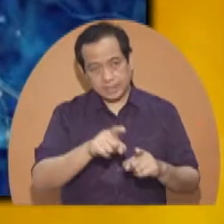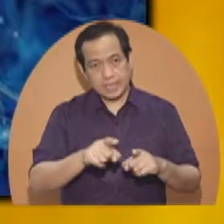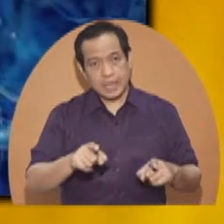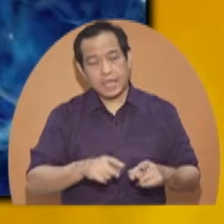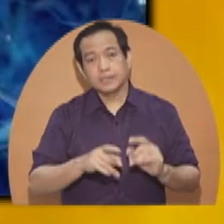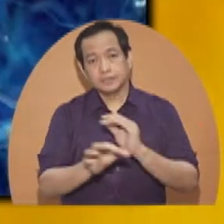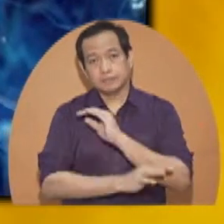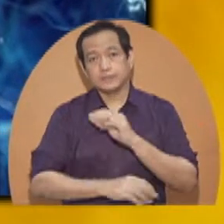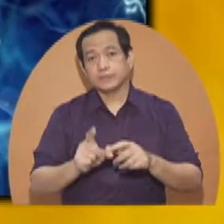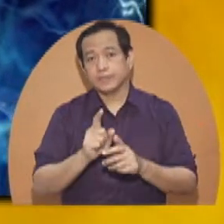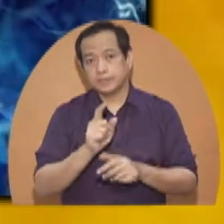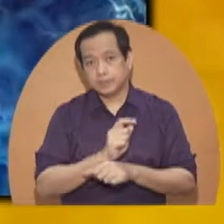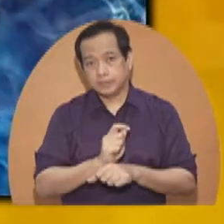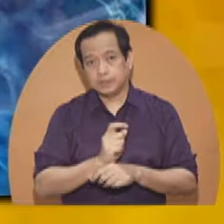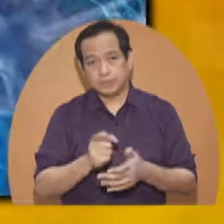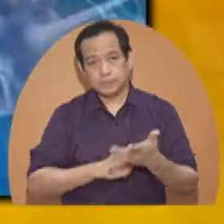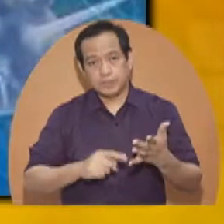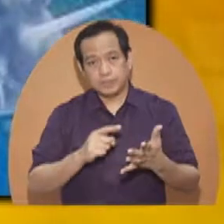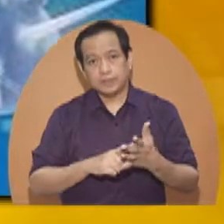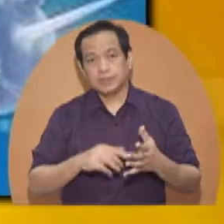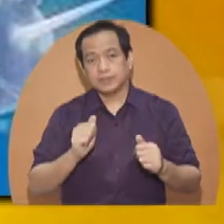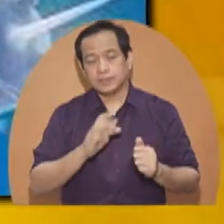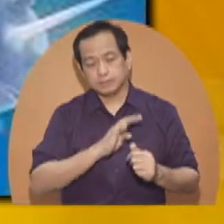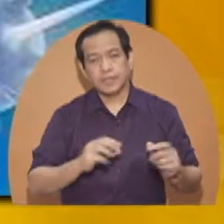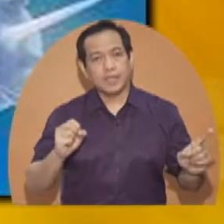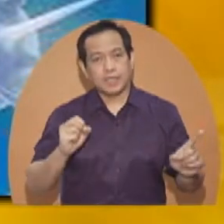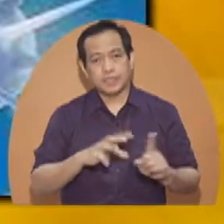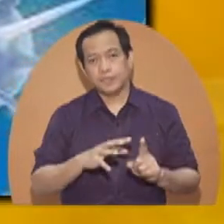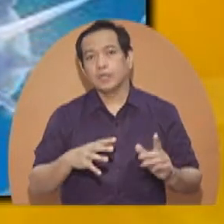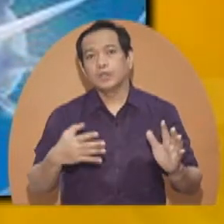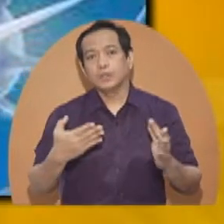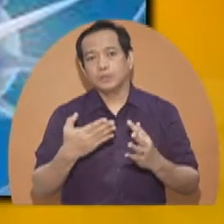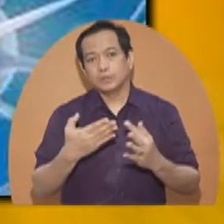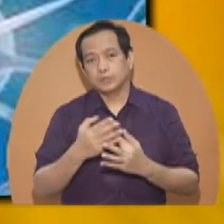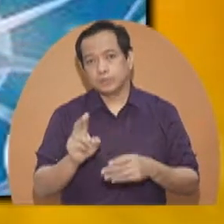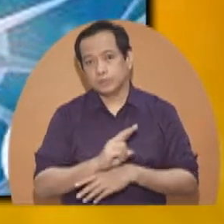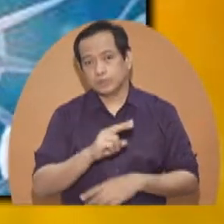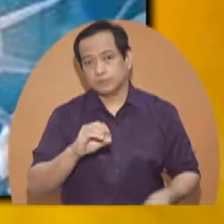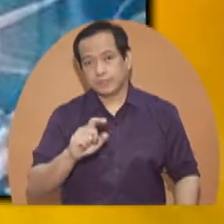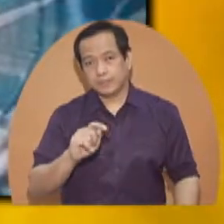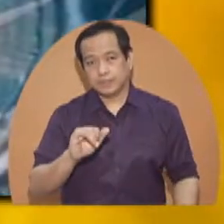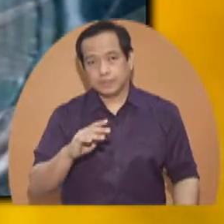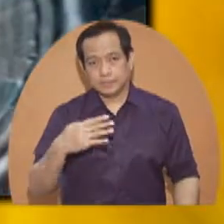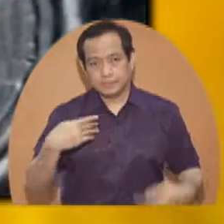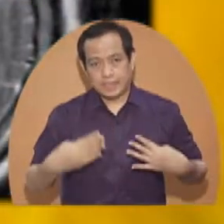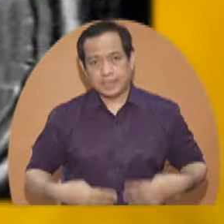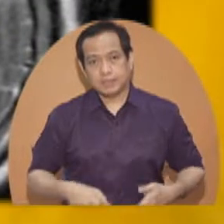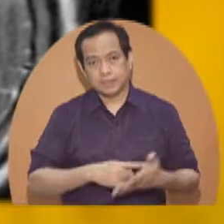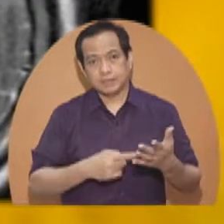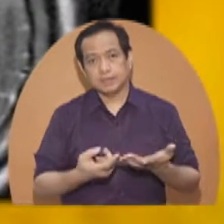utak bilang banyagan tissue, at ito'y inaatake gamit ang mga tinatawag na antibodies, at